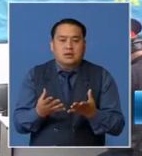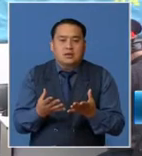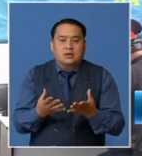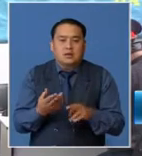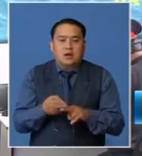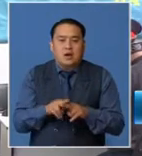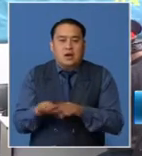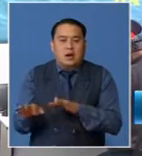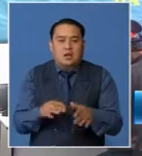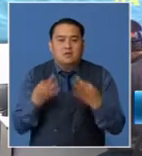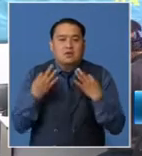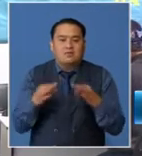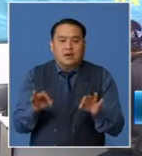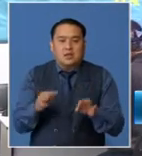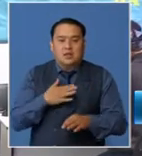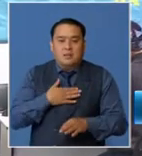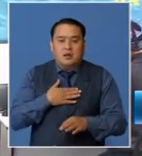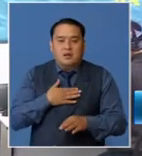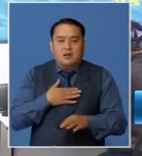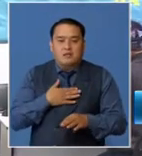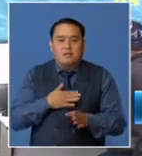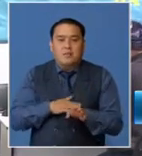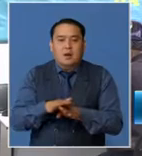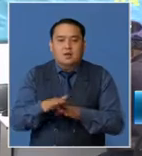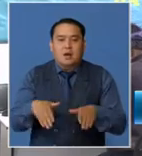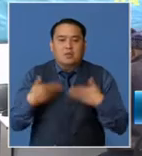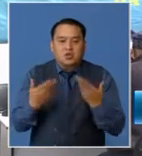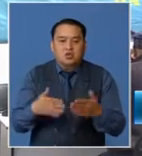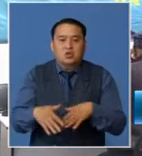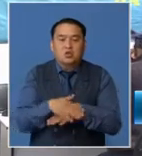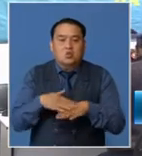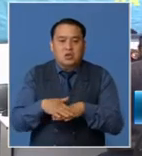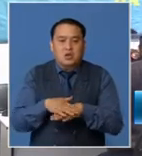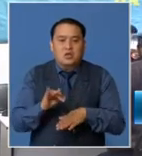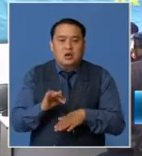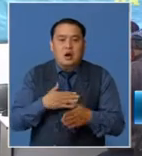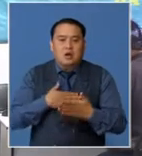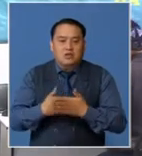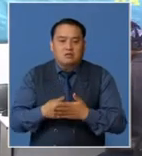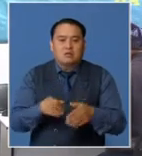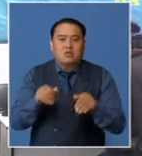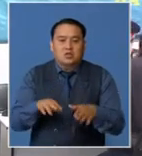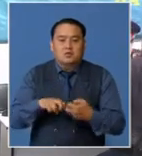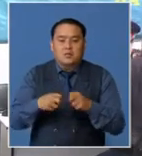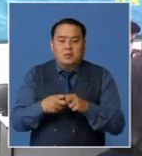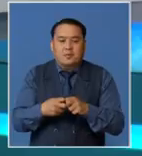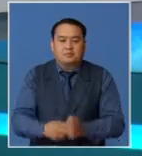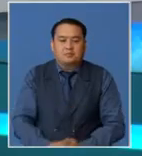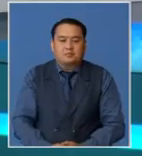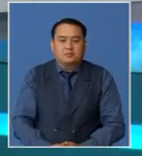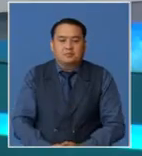Такая акция позволяет нам своевременно реагировать на обращения граждан и оперативно решать их все проблемы.